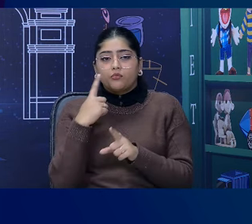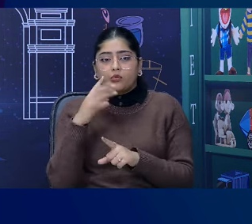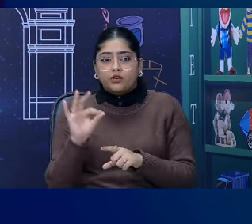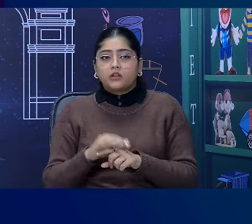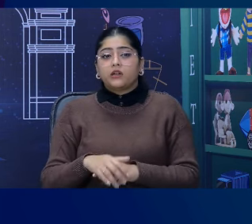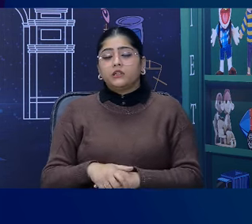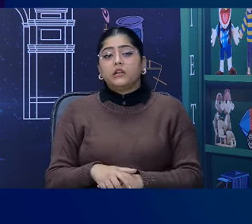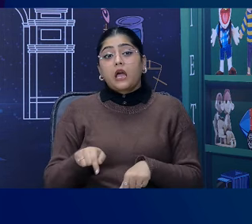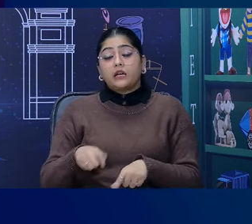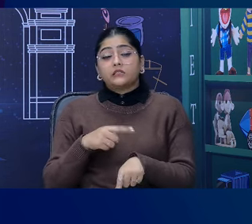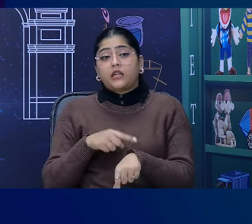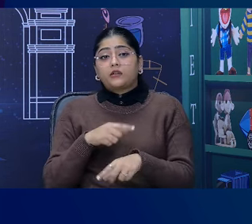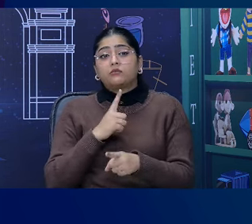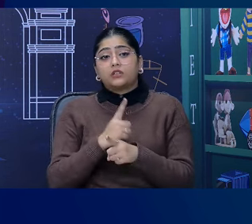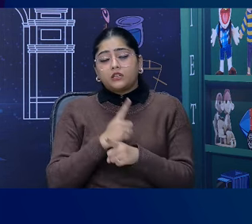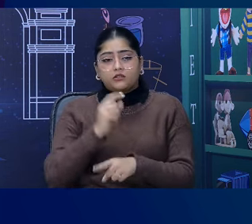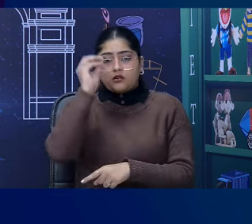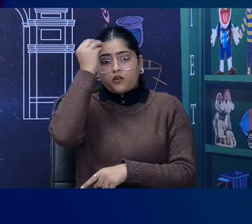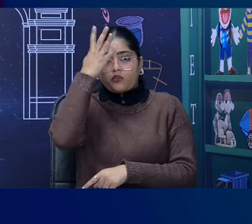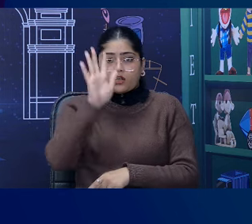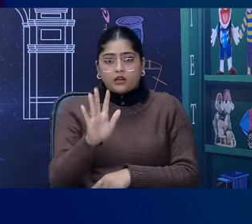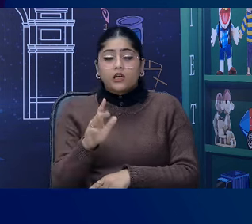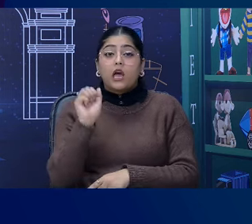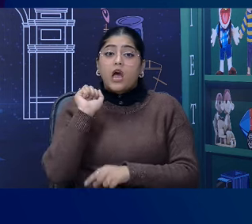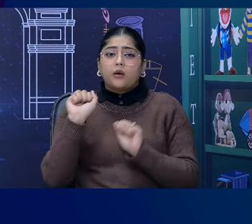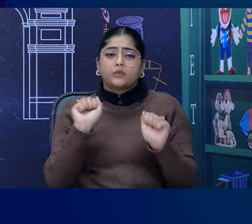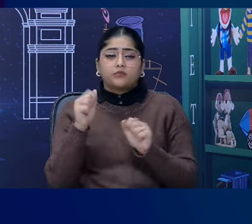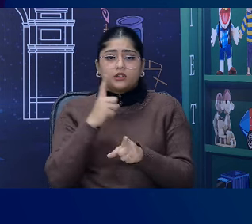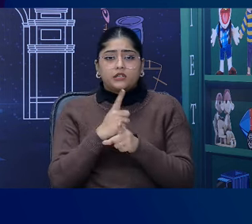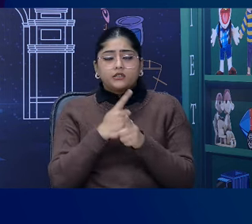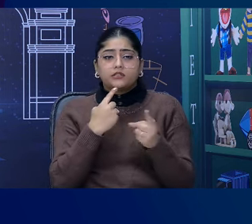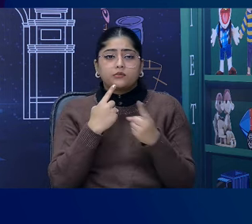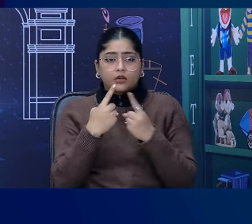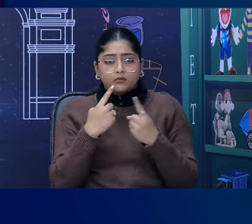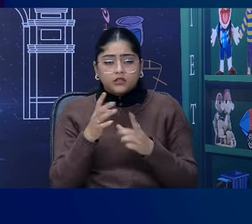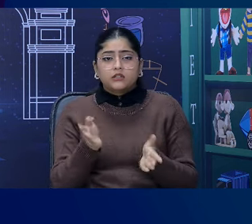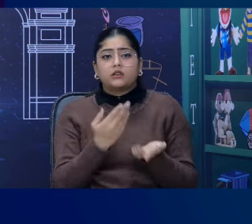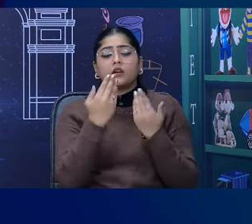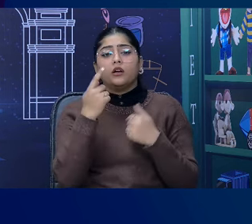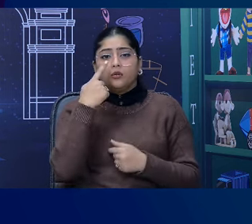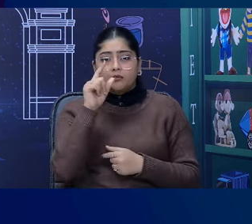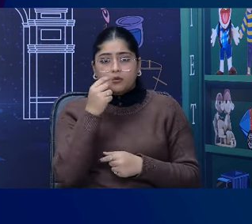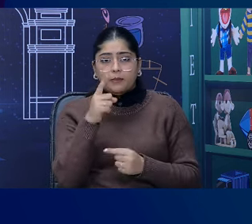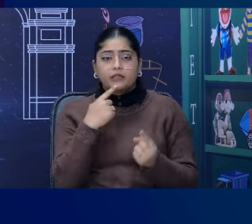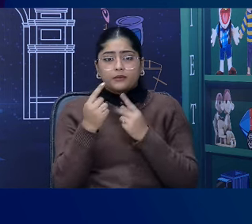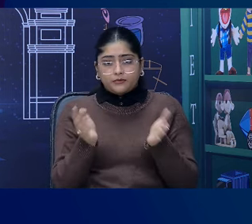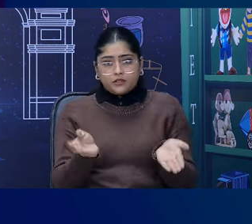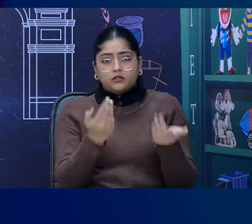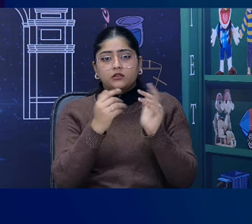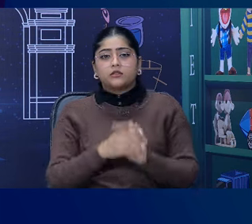टाइम पे टीचर्स को भी बहुत अवेयरनेस है आप अपने टीचर से बात कीजिए आप अपने पेरेंट से बात कीजिए कि अच्छा हमें यह करना